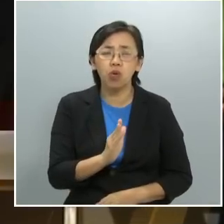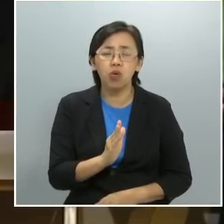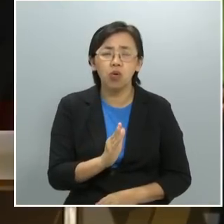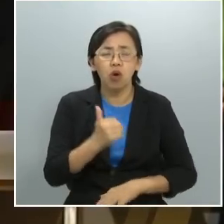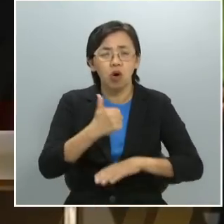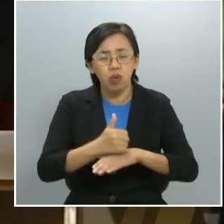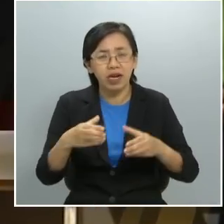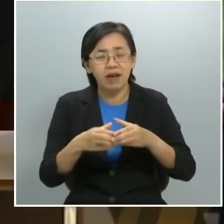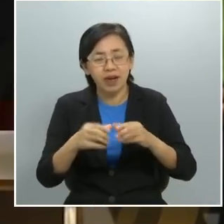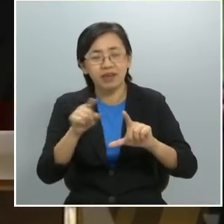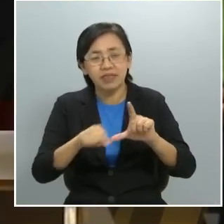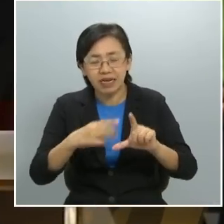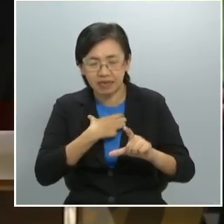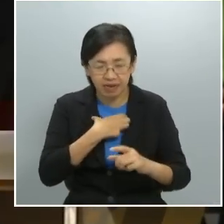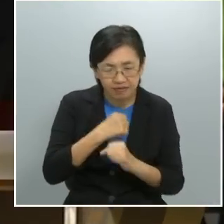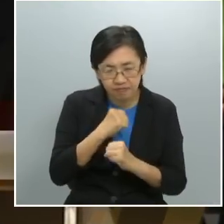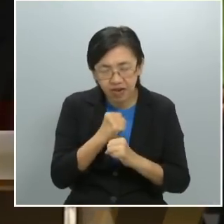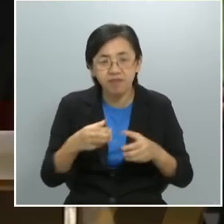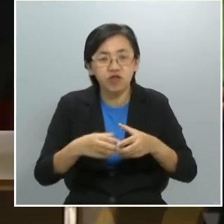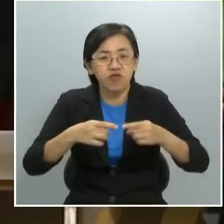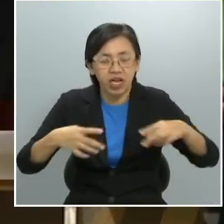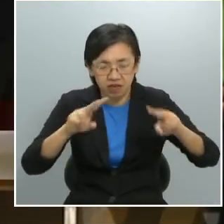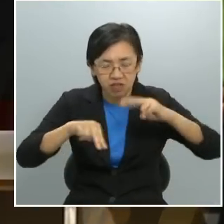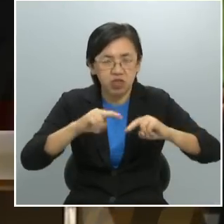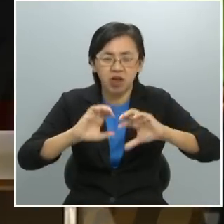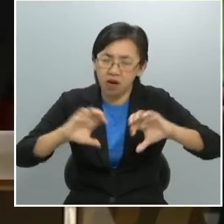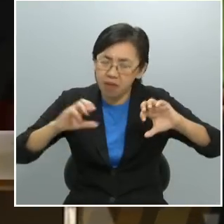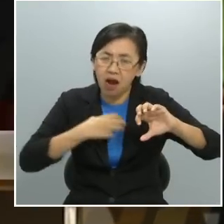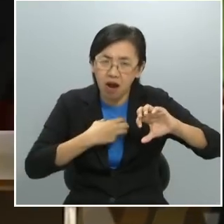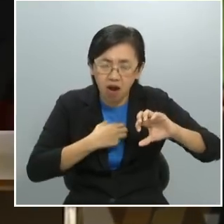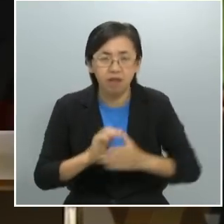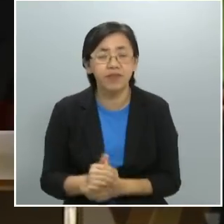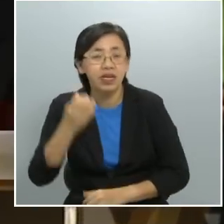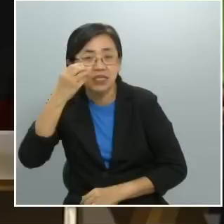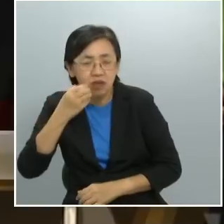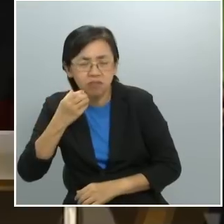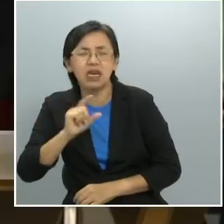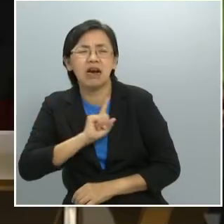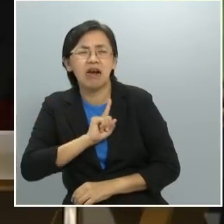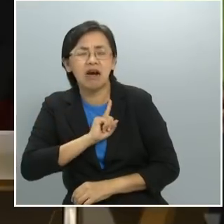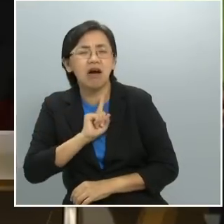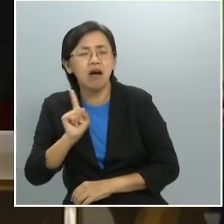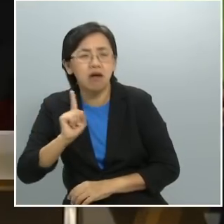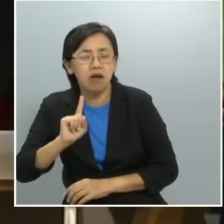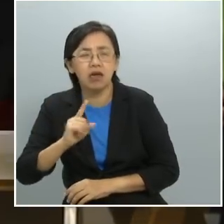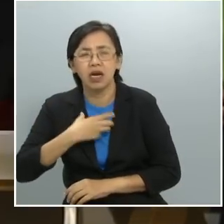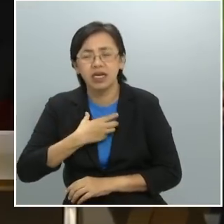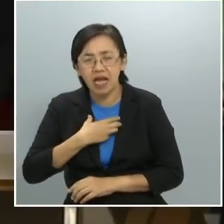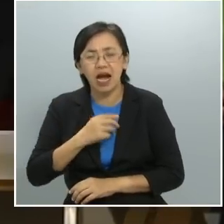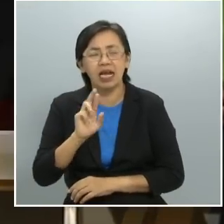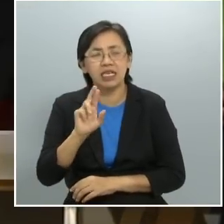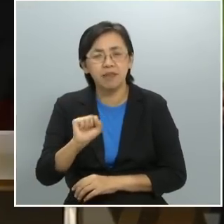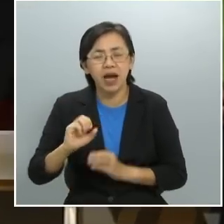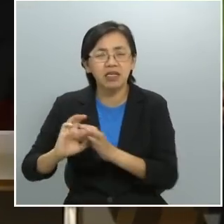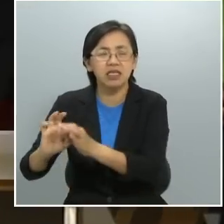ความตั้งใจจะทำหน้าที่ฝ่ายค้านในการตรวจสอบรัฐบาลอย่างเต็มที่ส่วนคุณปฏิพัฒน์เองก็มีความตั้งใจทำให้รัฐสภายึดโยงกับประชาชน